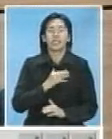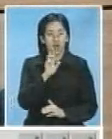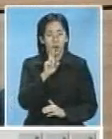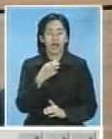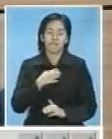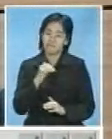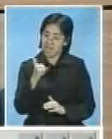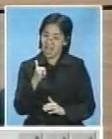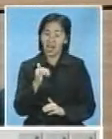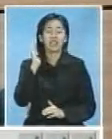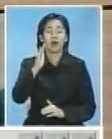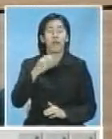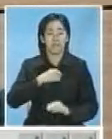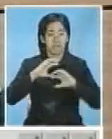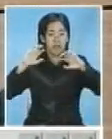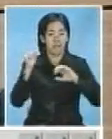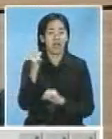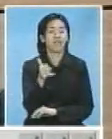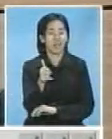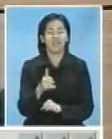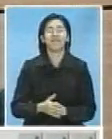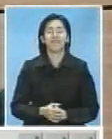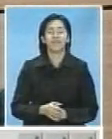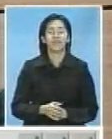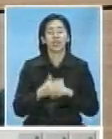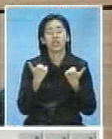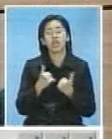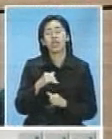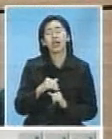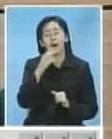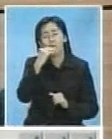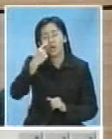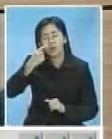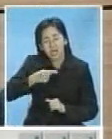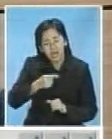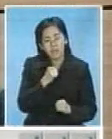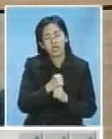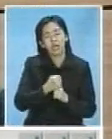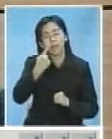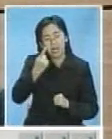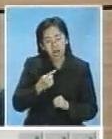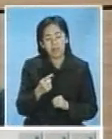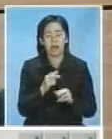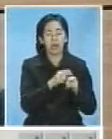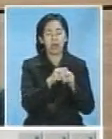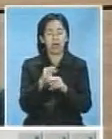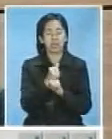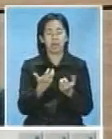นต์เพราะฉะนั้นถ้ายังทำเหมือนเดิมนะคะต่างคนต่างทำเ